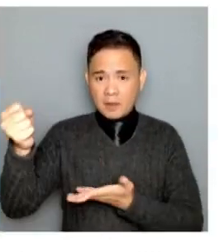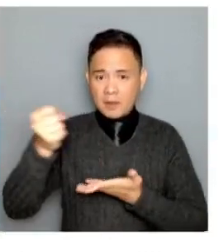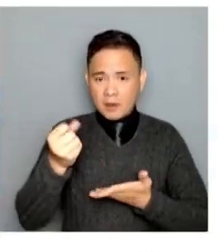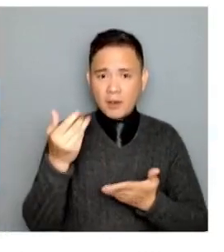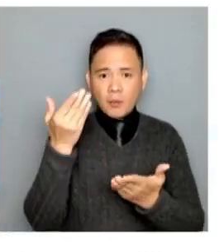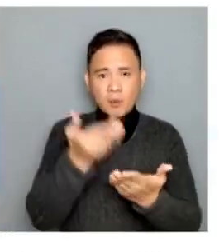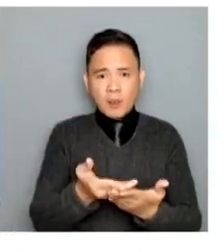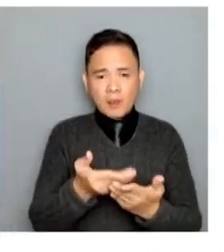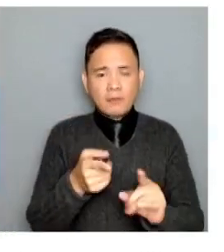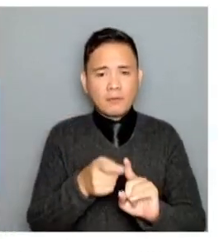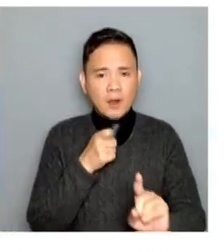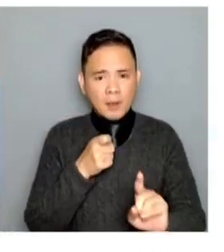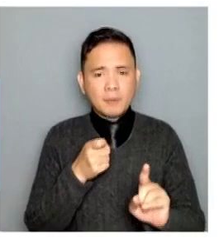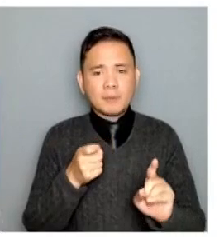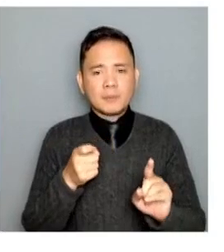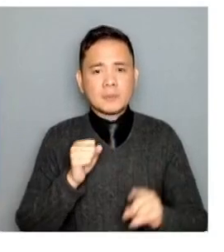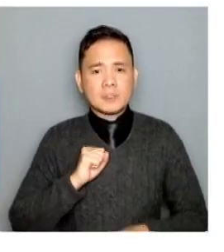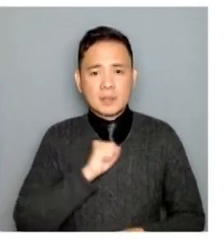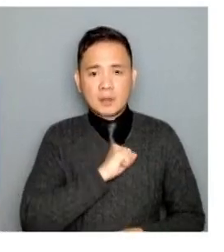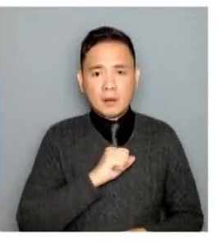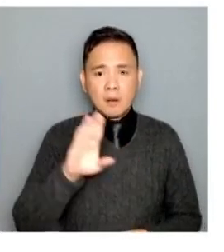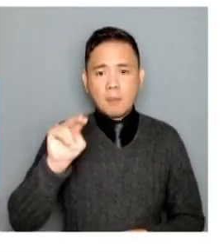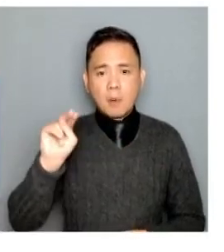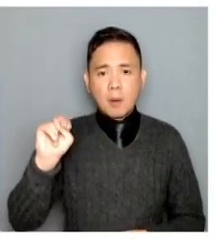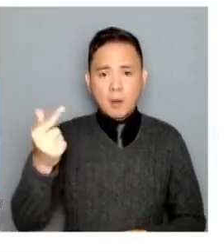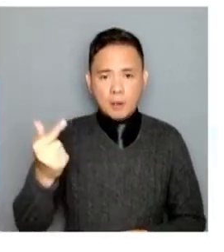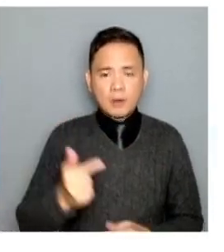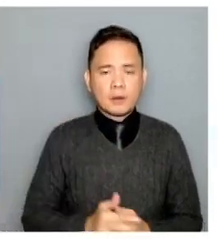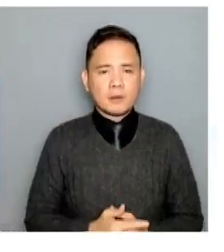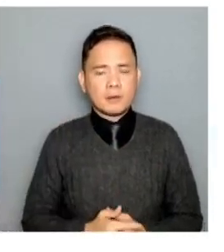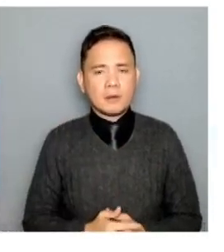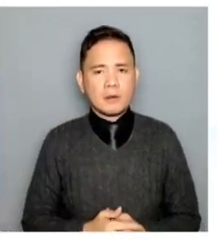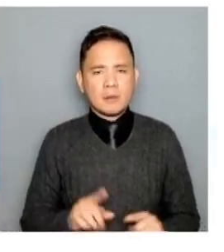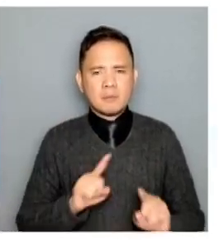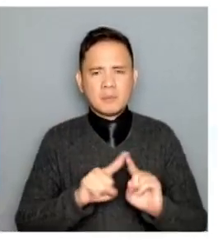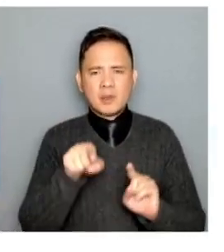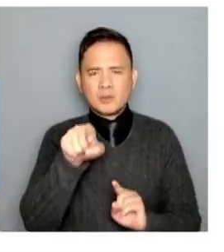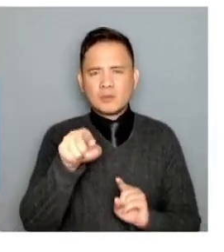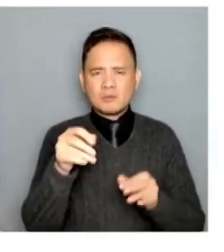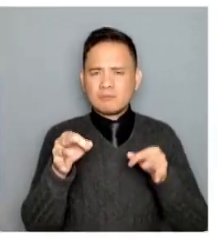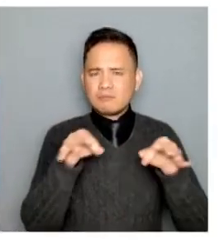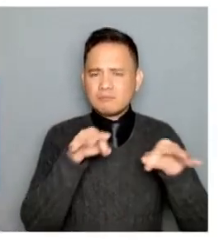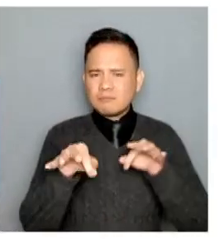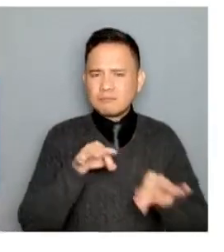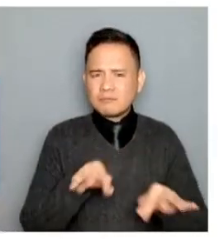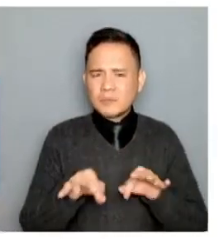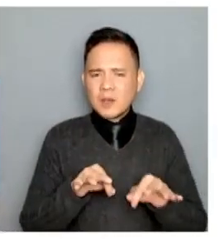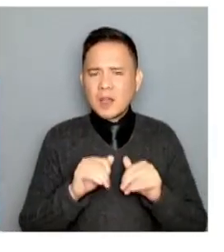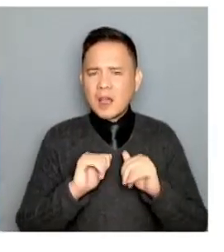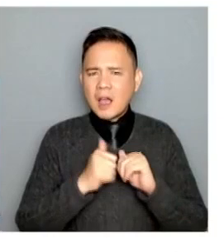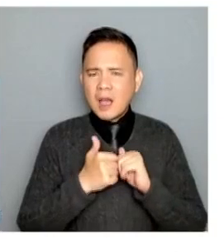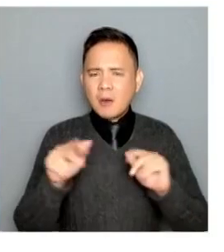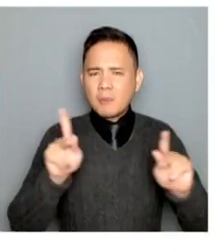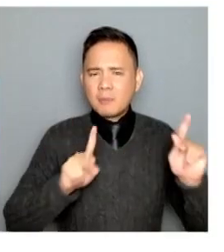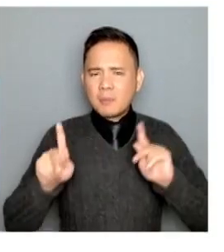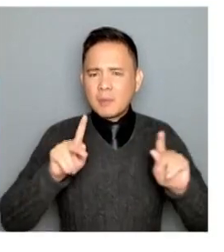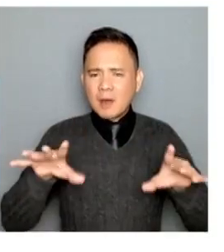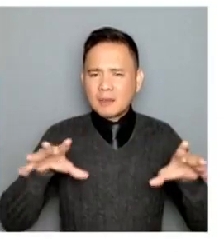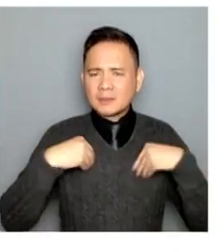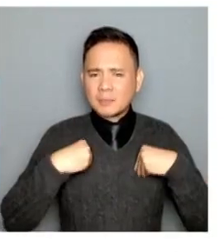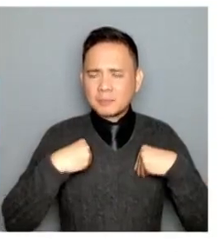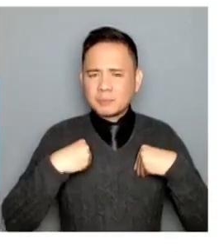kay Senator Bong Revilla. Pero you were about to describe kung paano po ito itinanggap po ng inyong